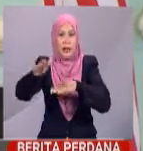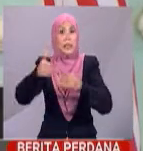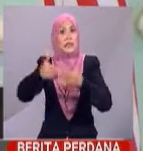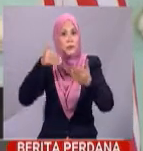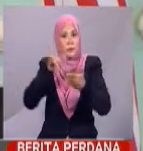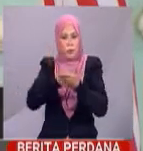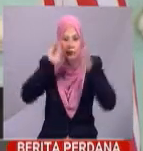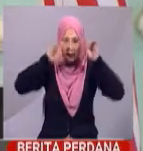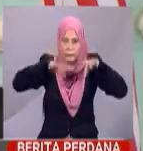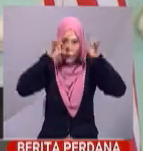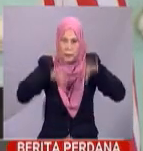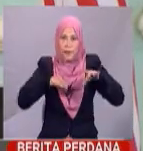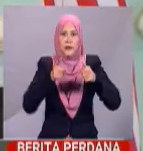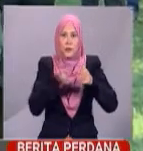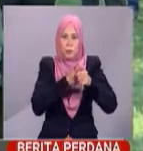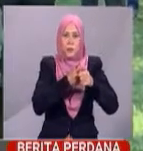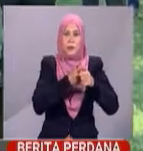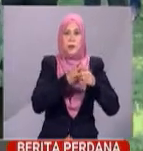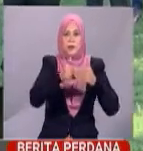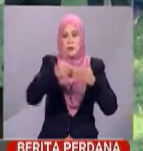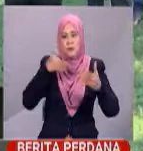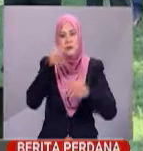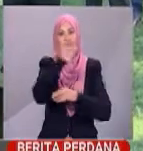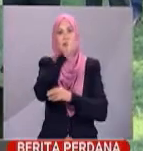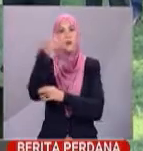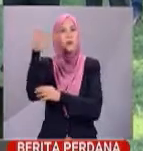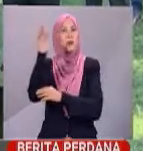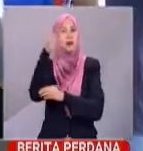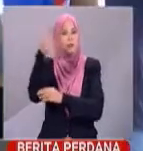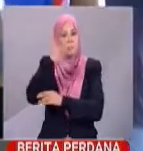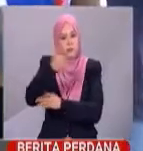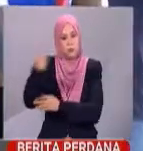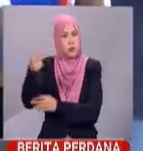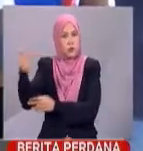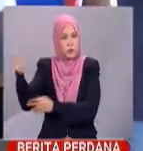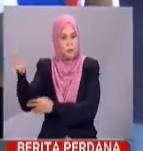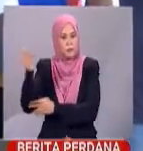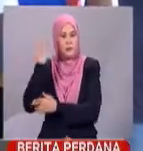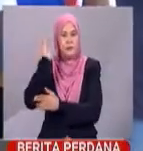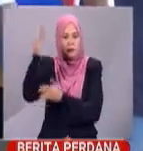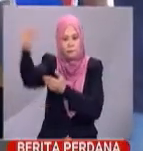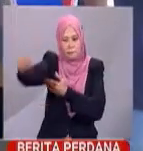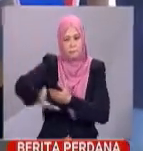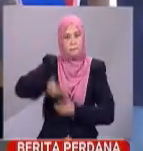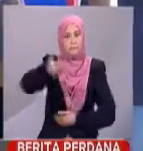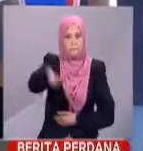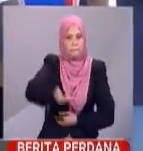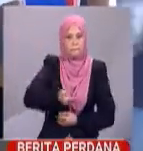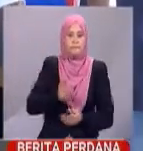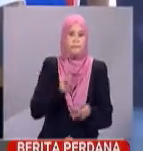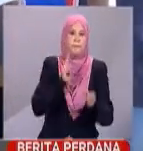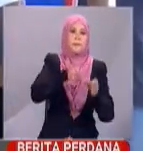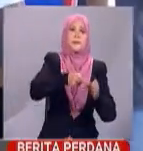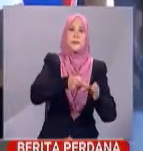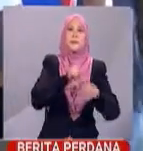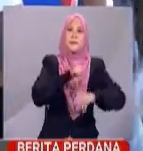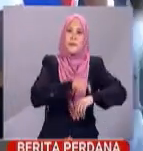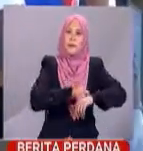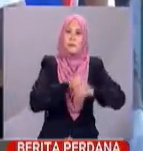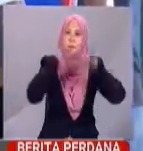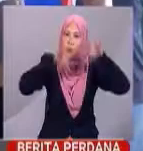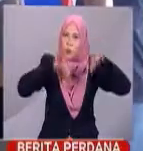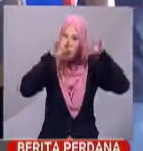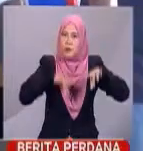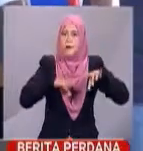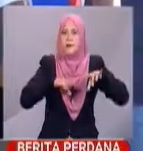RTK antigen dan pihak Kedutaan Besar Republik Indonesia telah dijemput untuk turut berada semasa